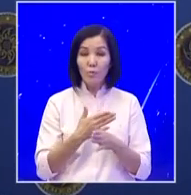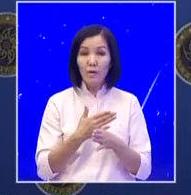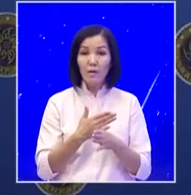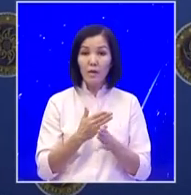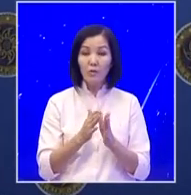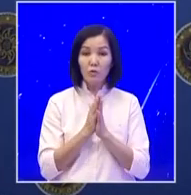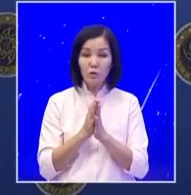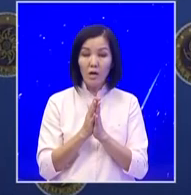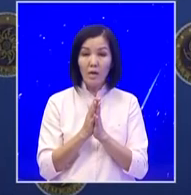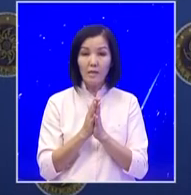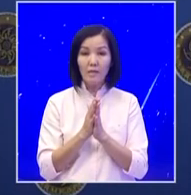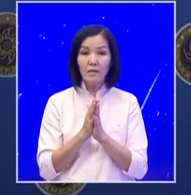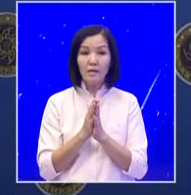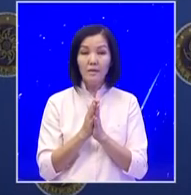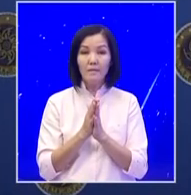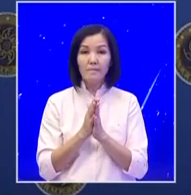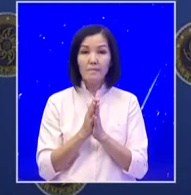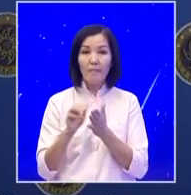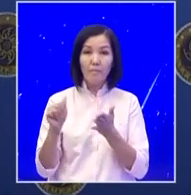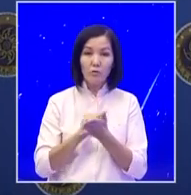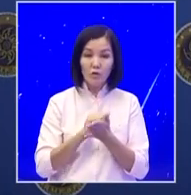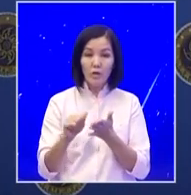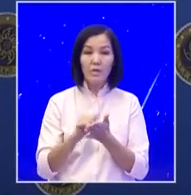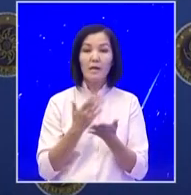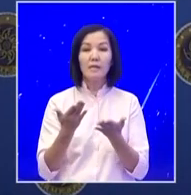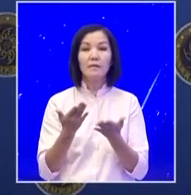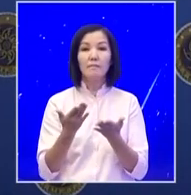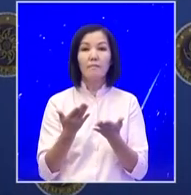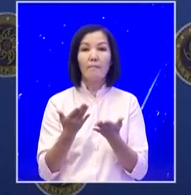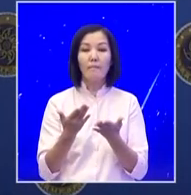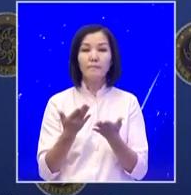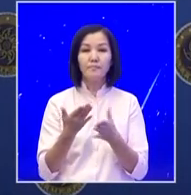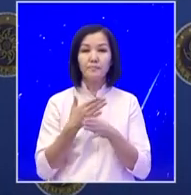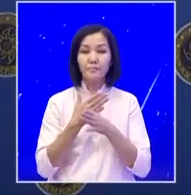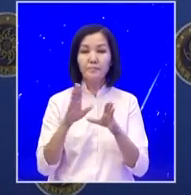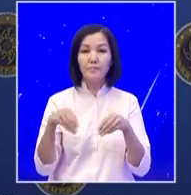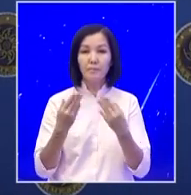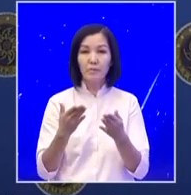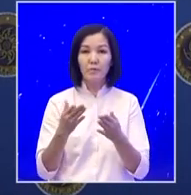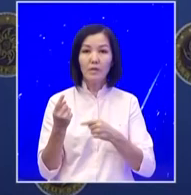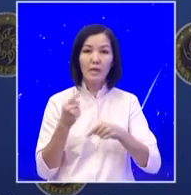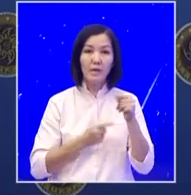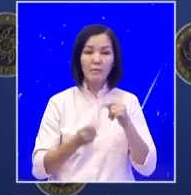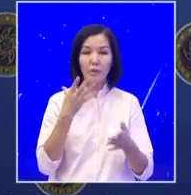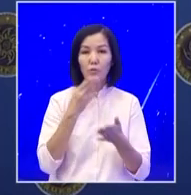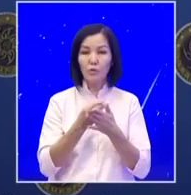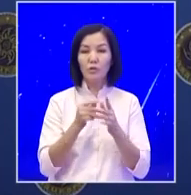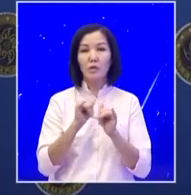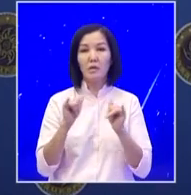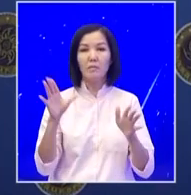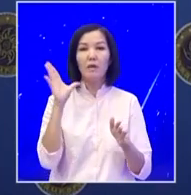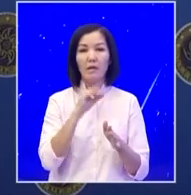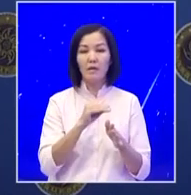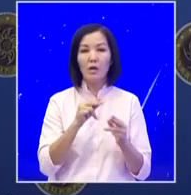сұраған жаңағы құжаттарын, сұраған көмектерін көрсетіп отырса, кәсіпкер өз жолын өзі тауып,